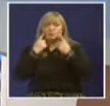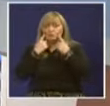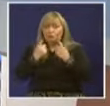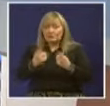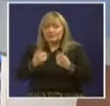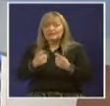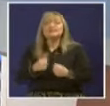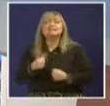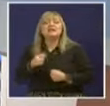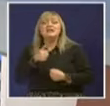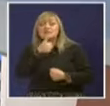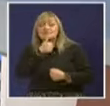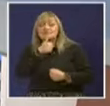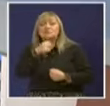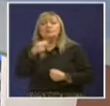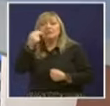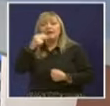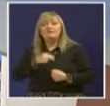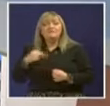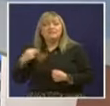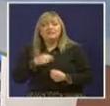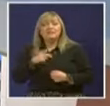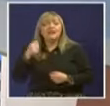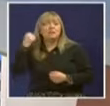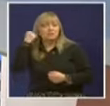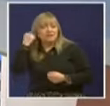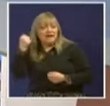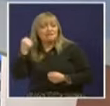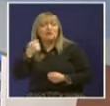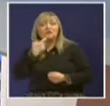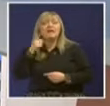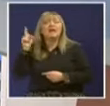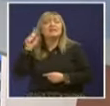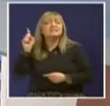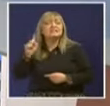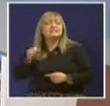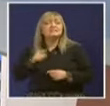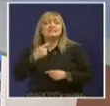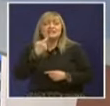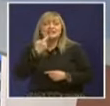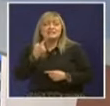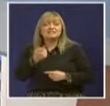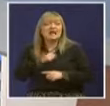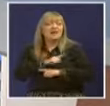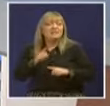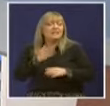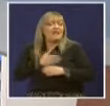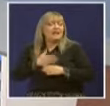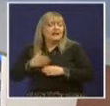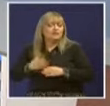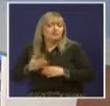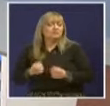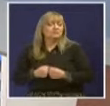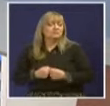да се обадите събота и неделя на някой екотелефон, да сигнализирате за някоя нередност. В повечето случаи удрите на камък. Така